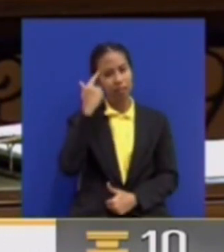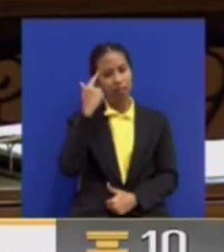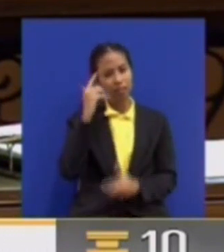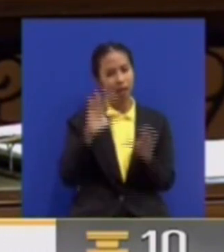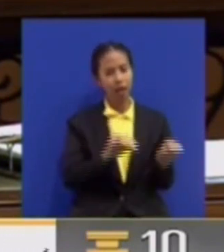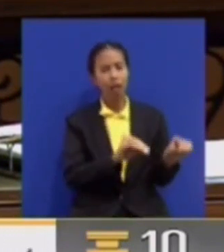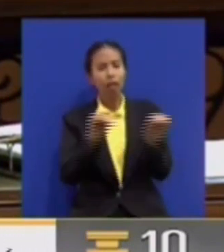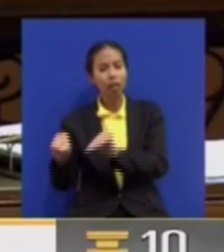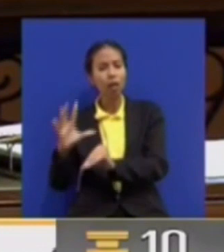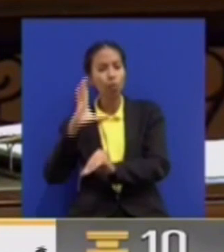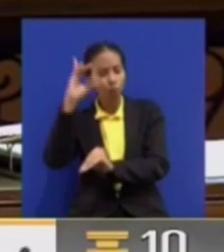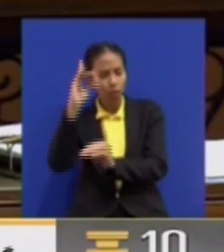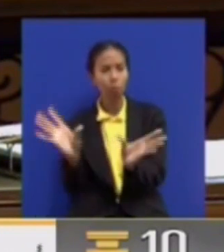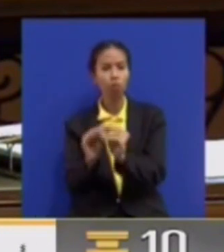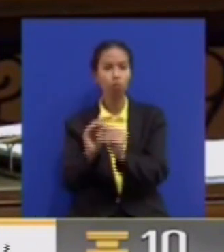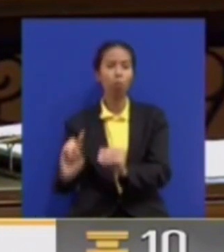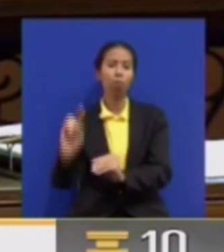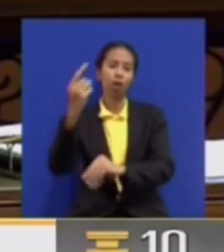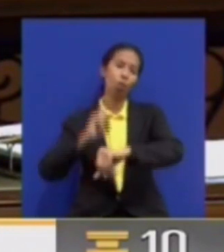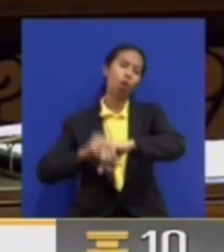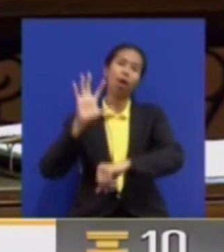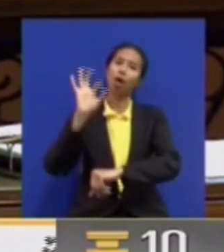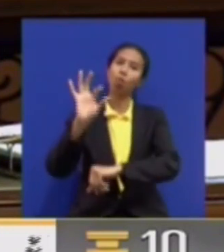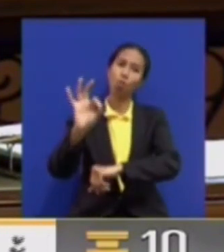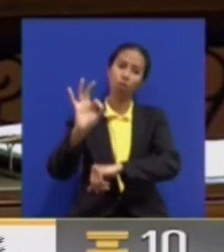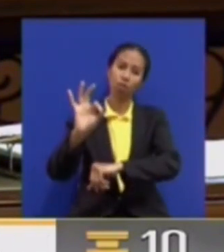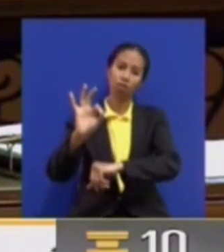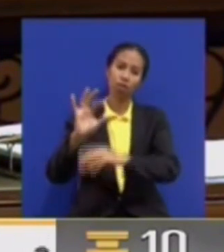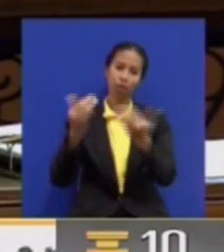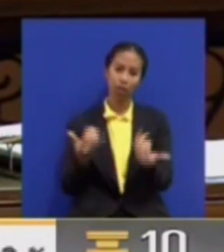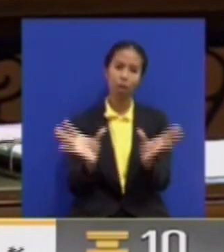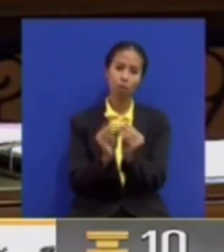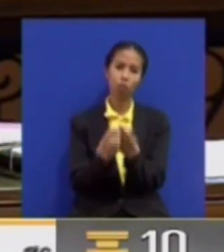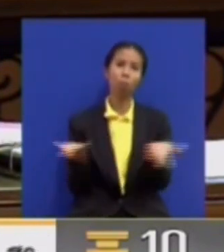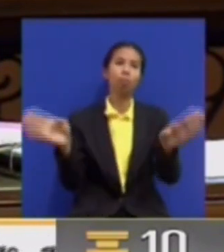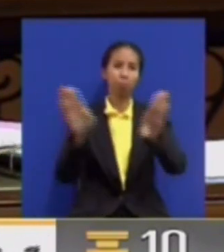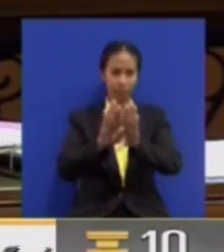ประชุมไปวันพรุ่งนี้เวลา 9:00 นขอปิดประชุมครับ